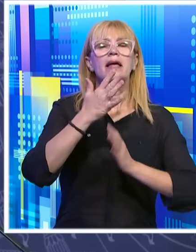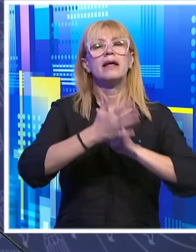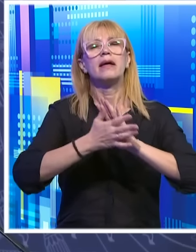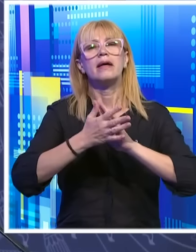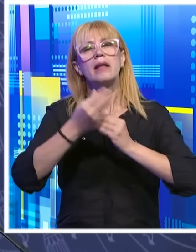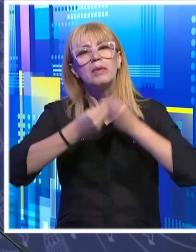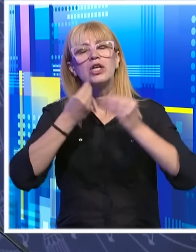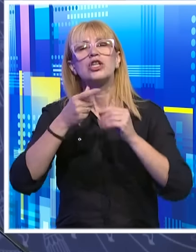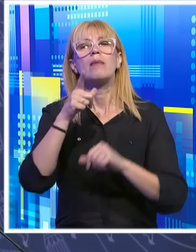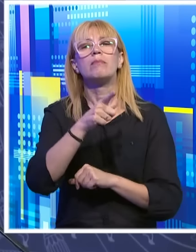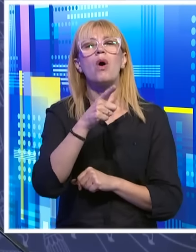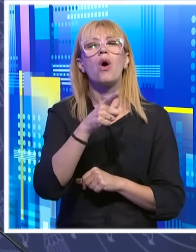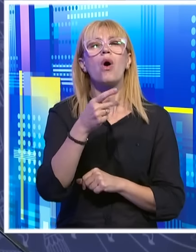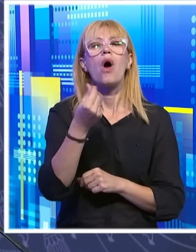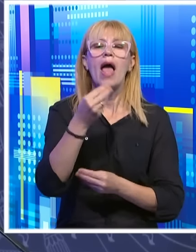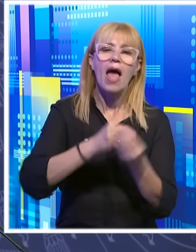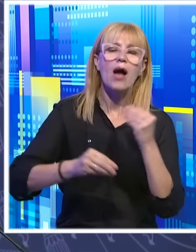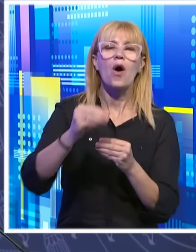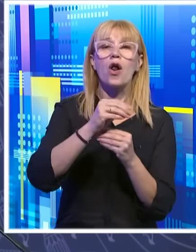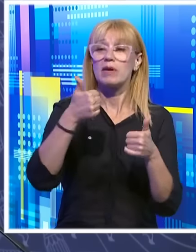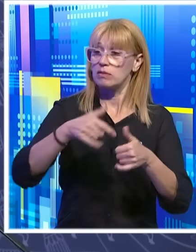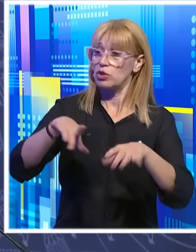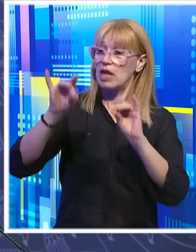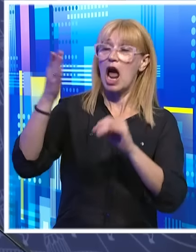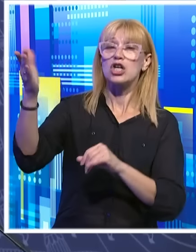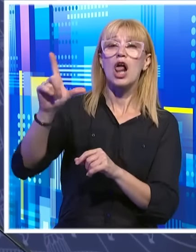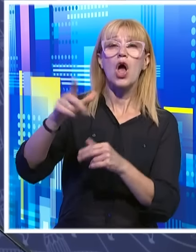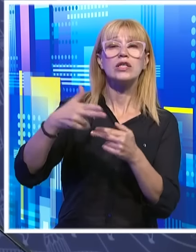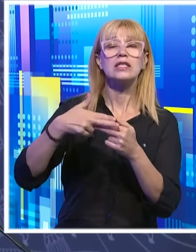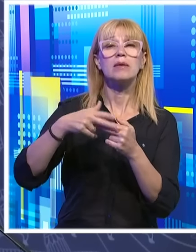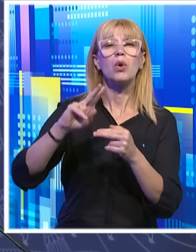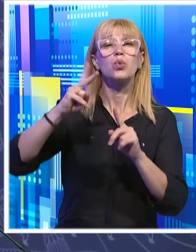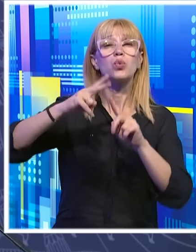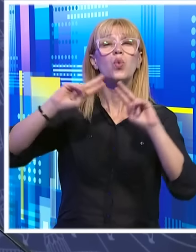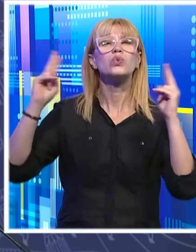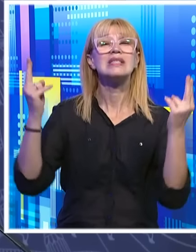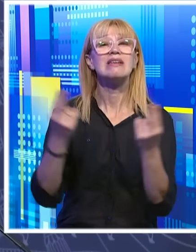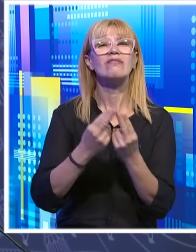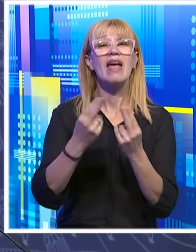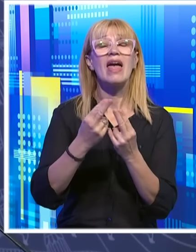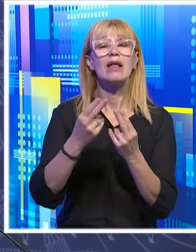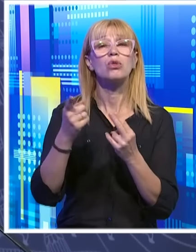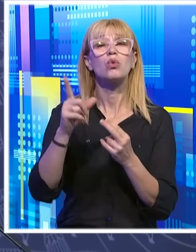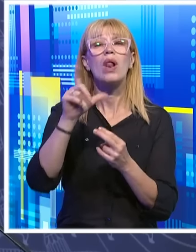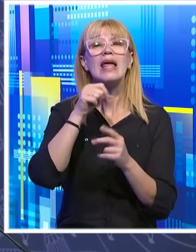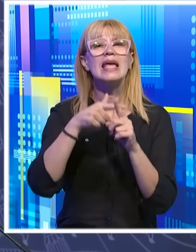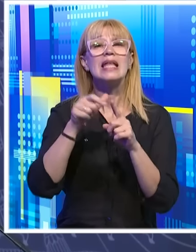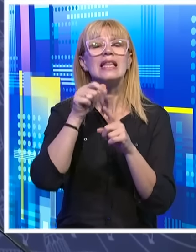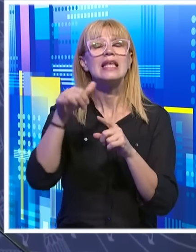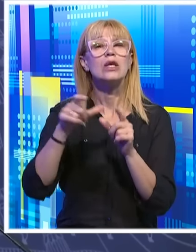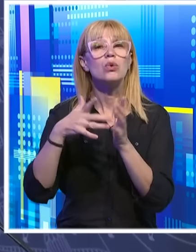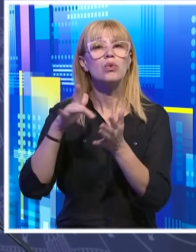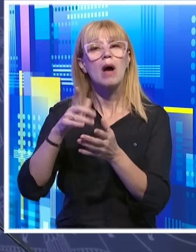da je kod Loznice otkriveno drugo po veličini nalazište litijuma u svetu i najveće u Evropi. Hajde da pričamo o koncesiji